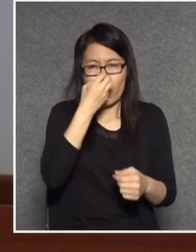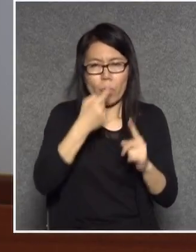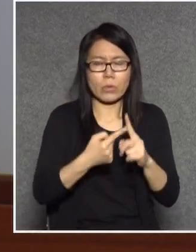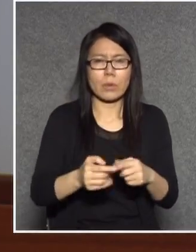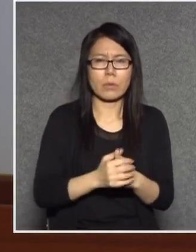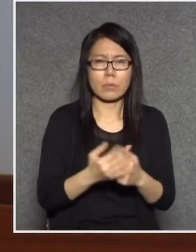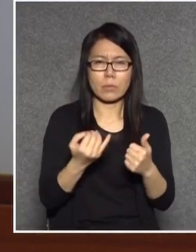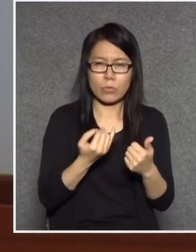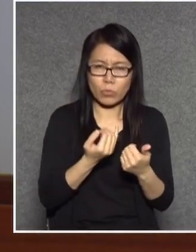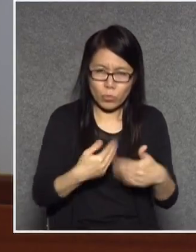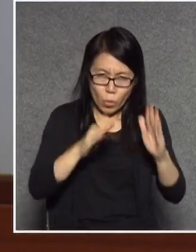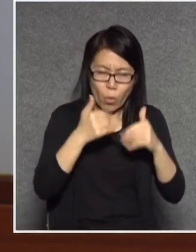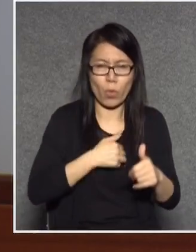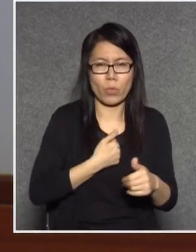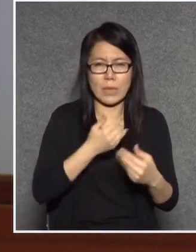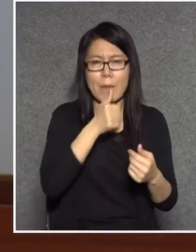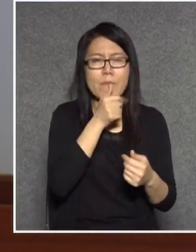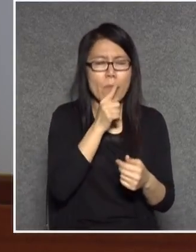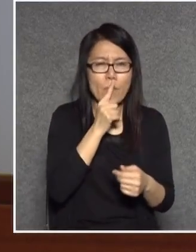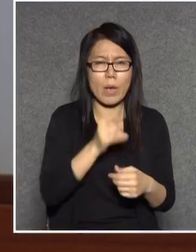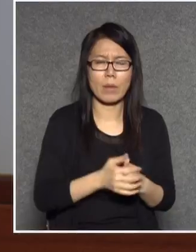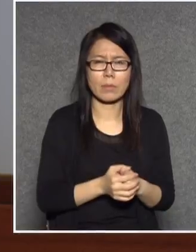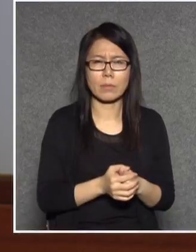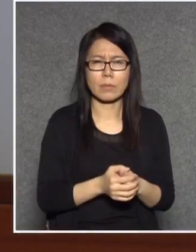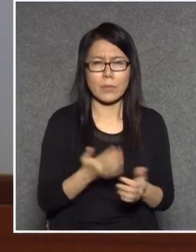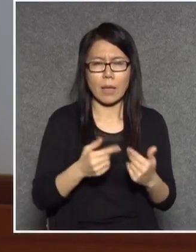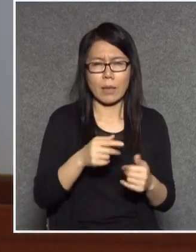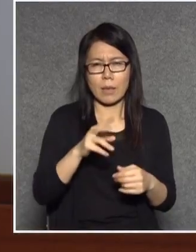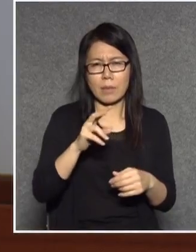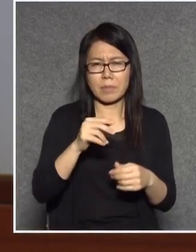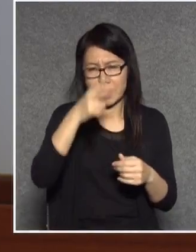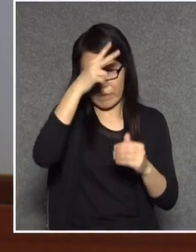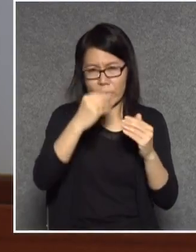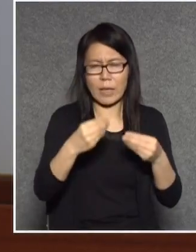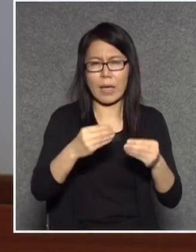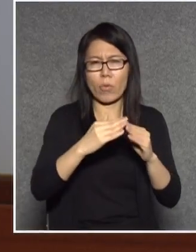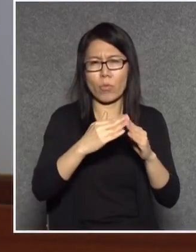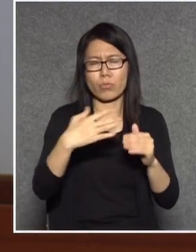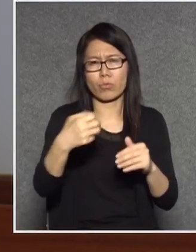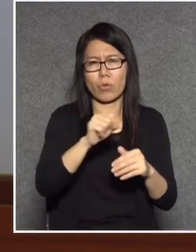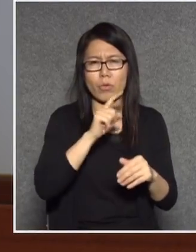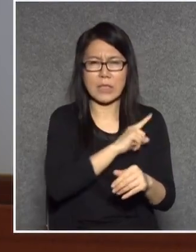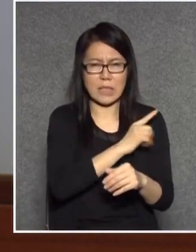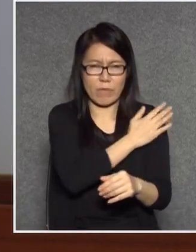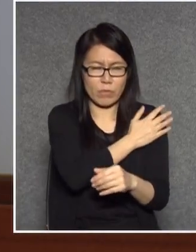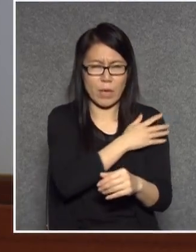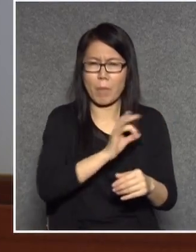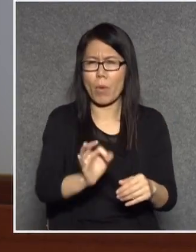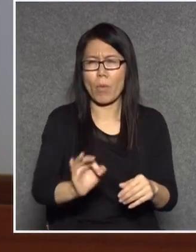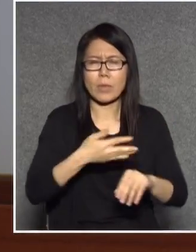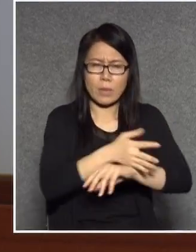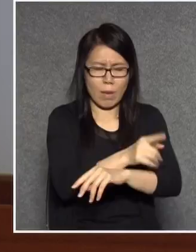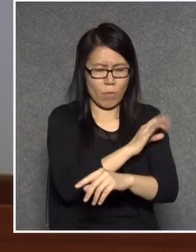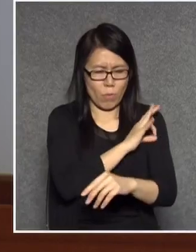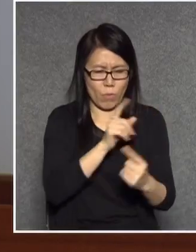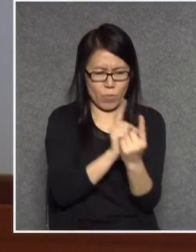學、老師、家長，但是吳克儉不單止沒有表現出應有的責任，面對社會上面對教育制